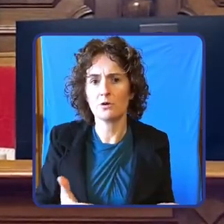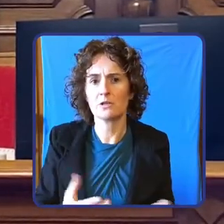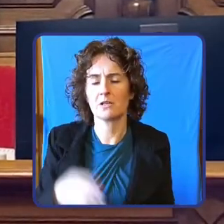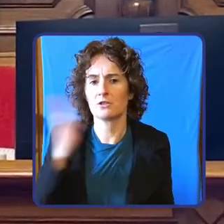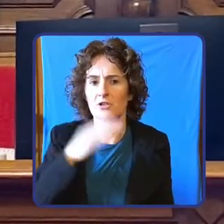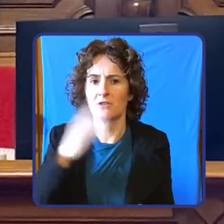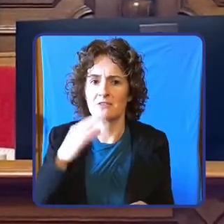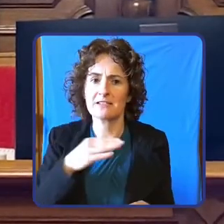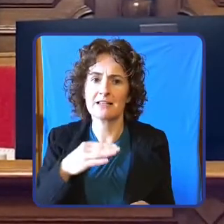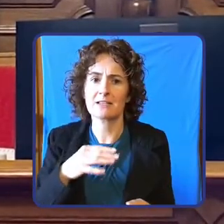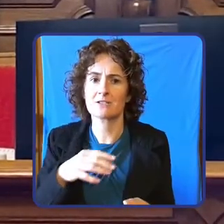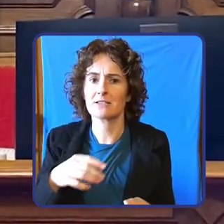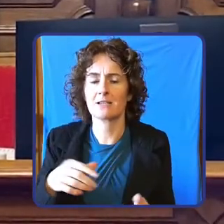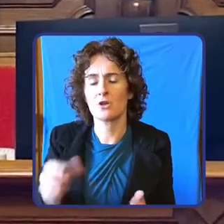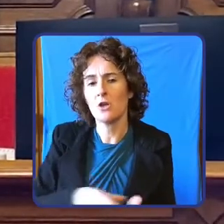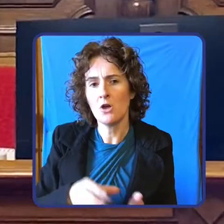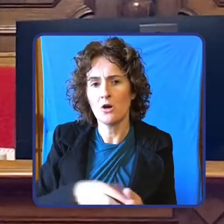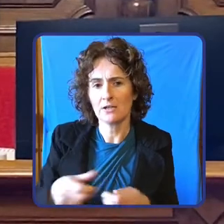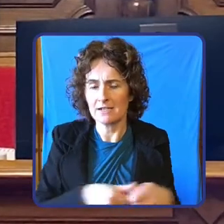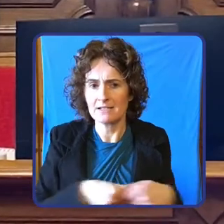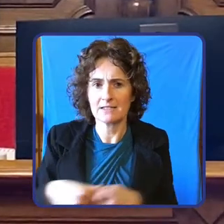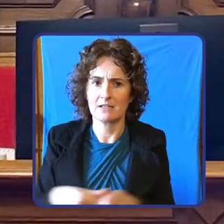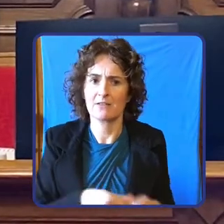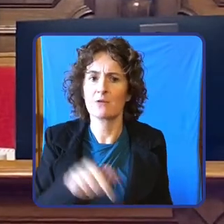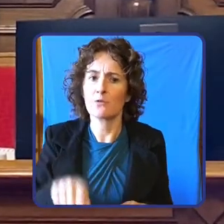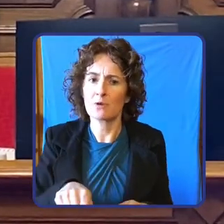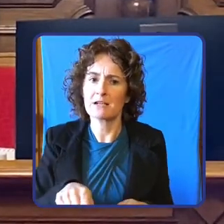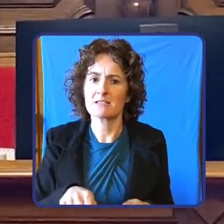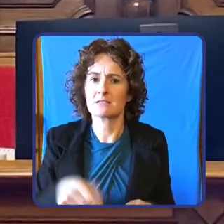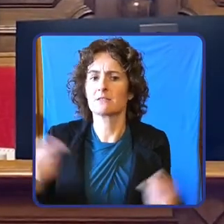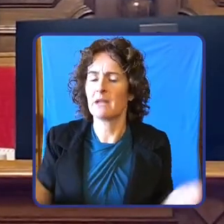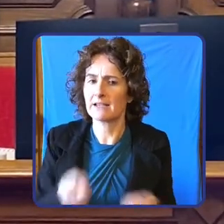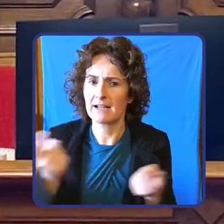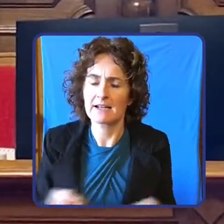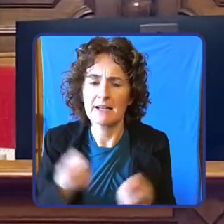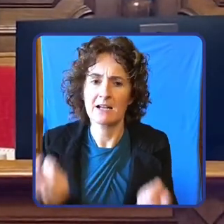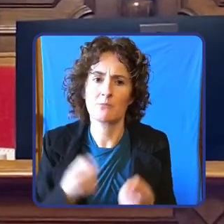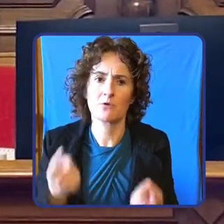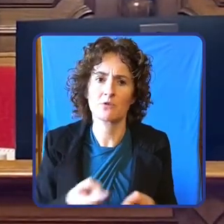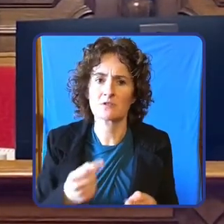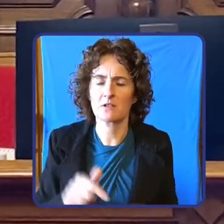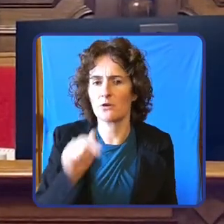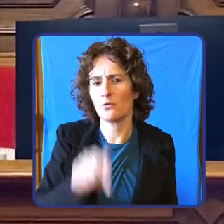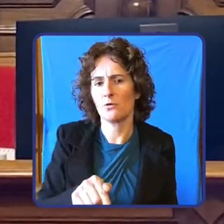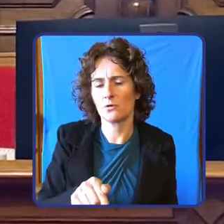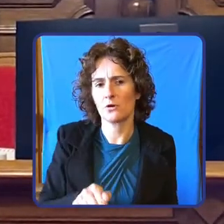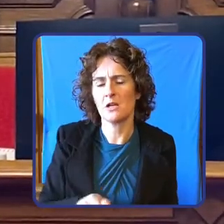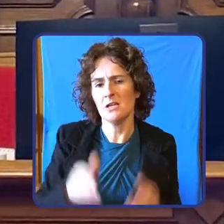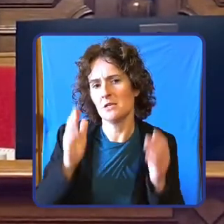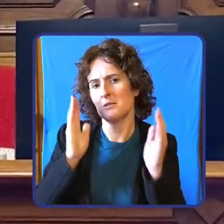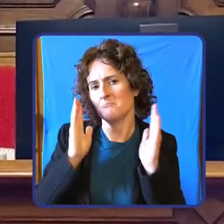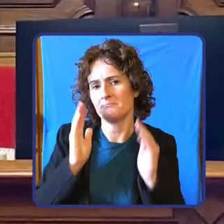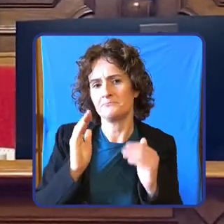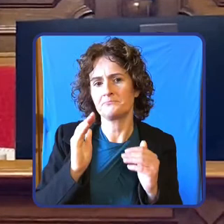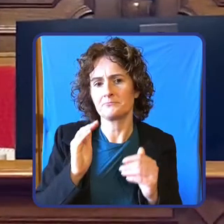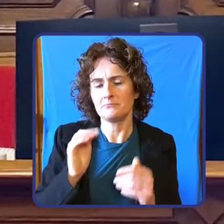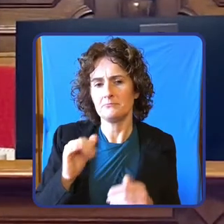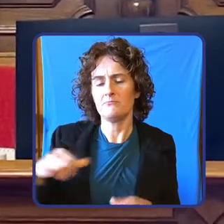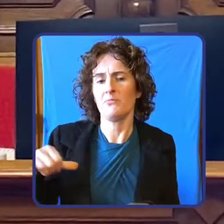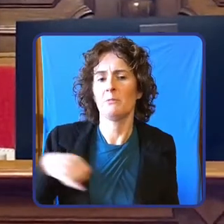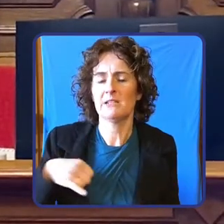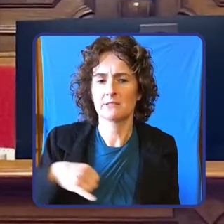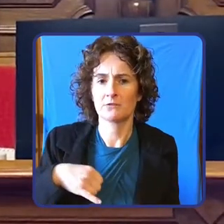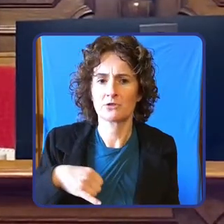hogy megreklámozták. Önök gondoskodtak arról, hogy minden egyes gazdálkodóhoz, akiket nem is érint ez a földadó, ebben